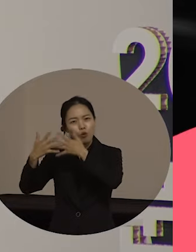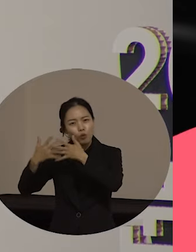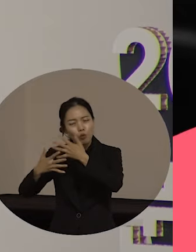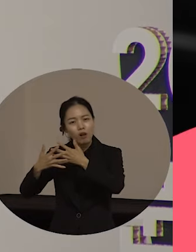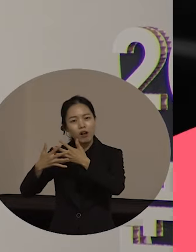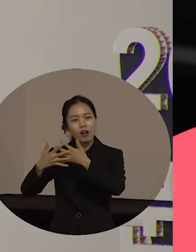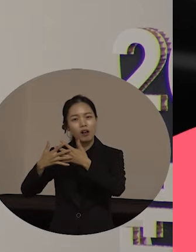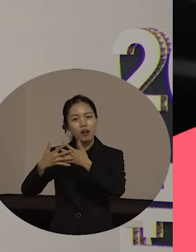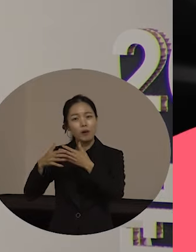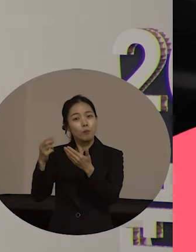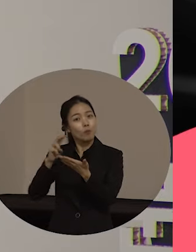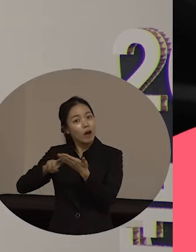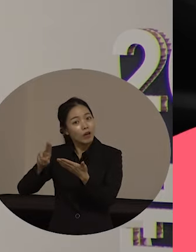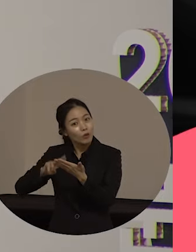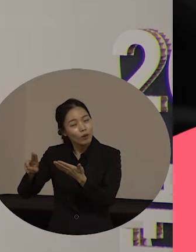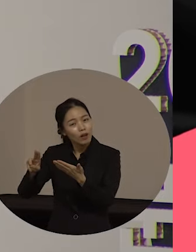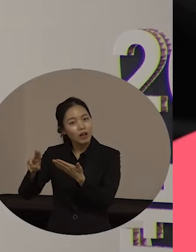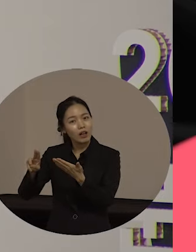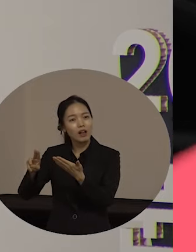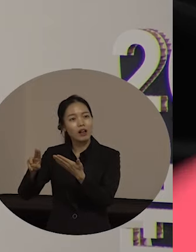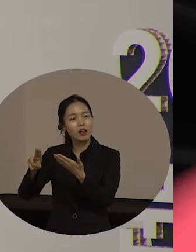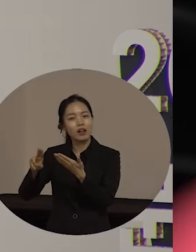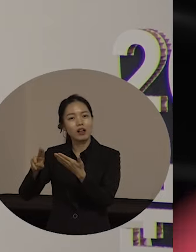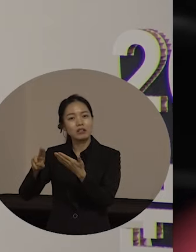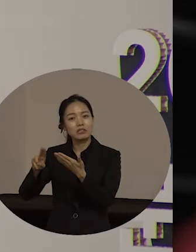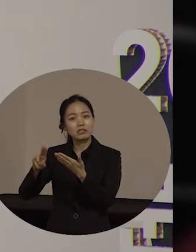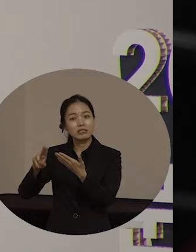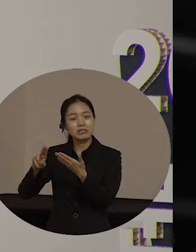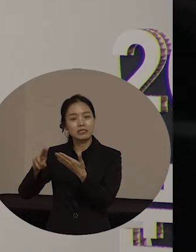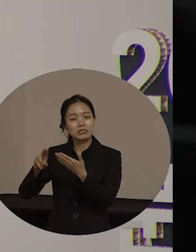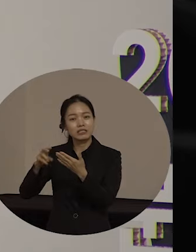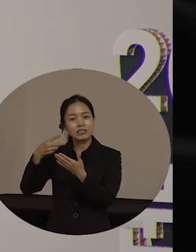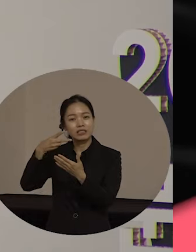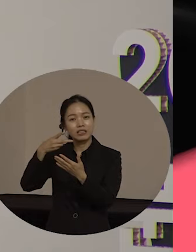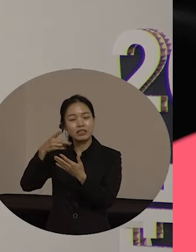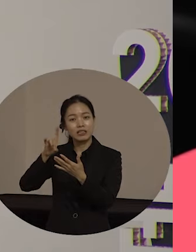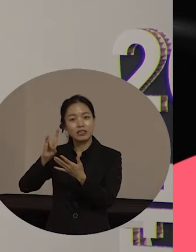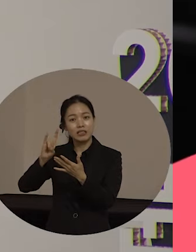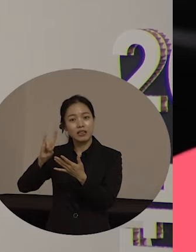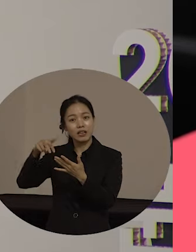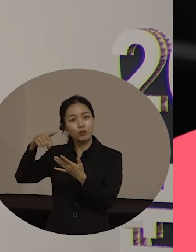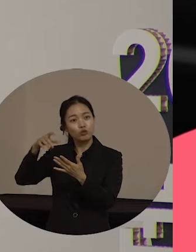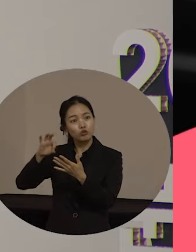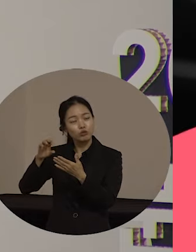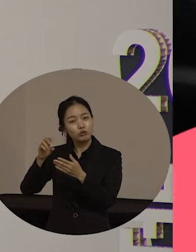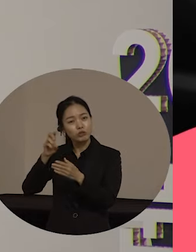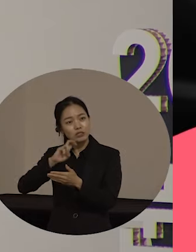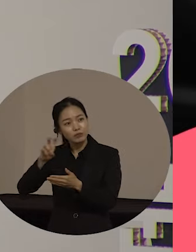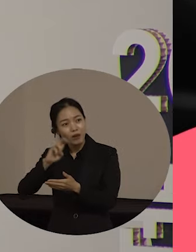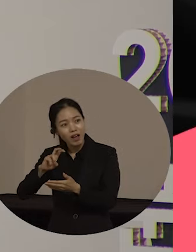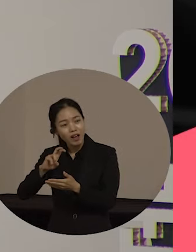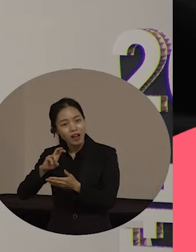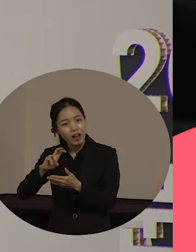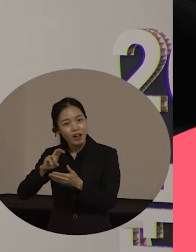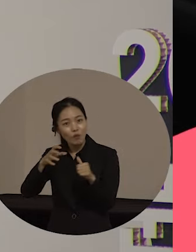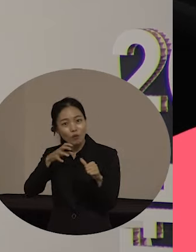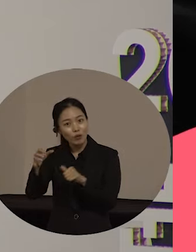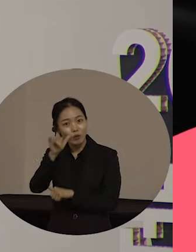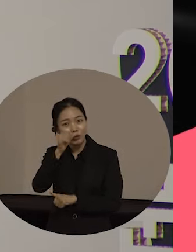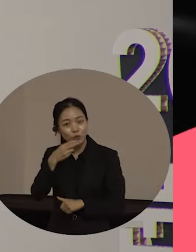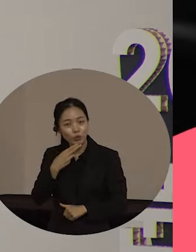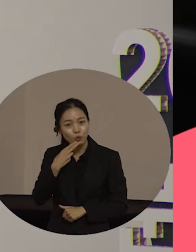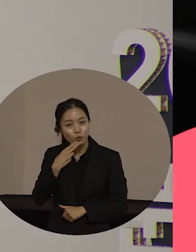그런 만화라든지 그런 부분이 각 나라의 문화예술 교육에 활용되고 있는지 아니면 어떻게 활용되고 있는지에